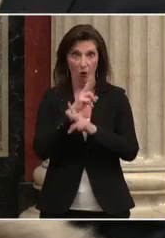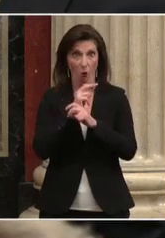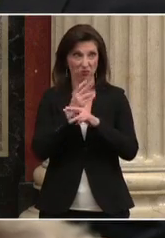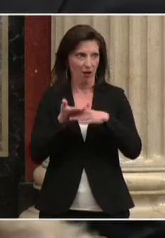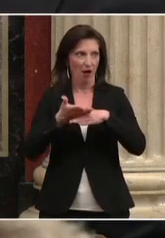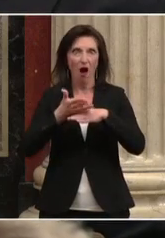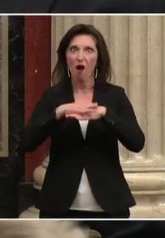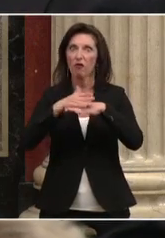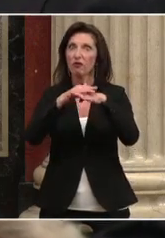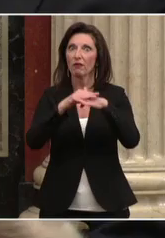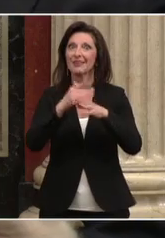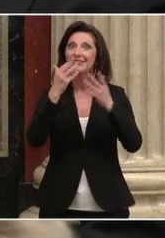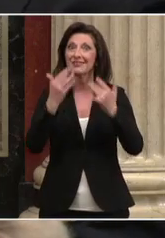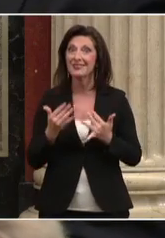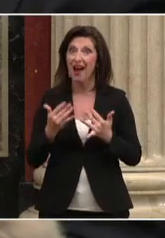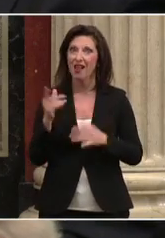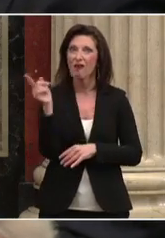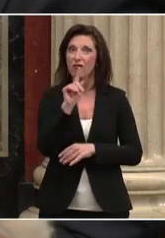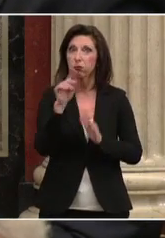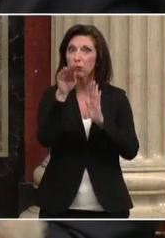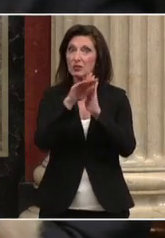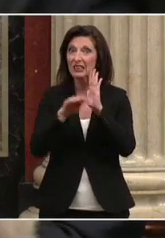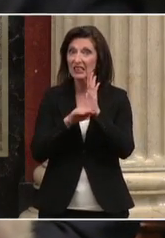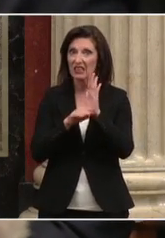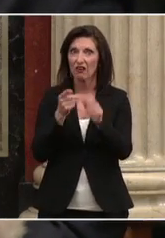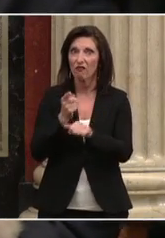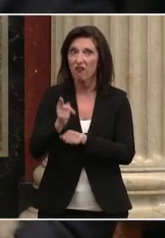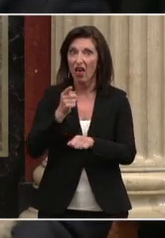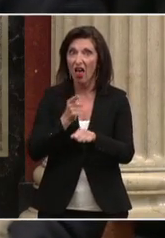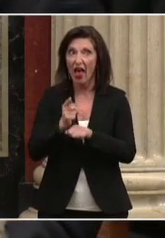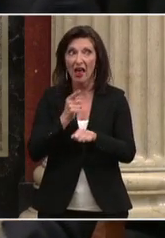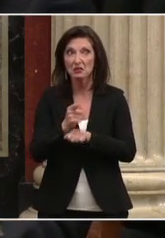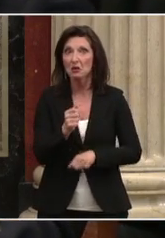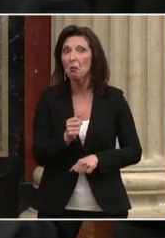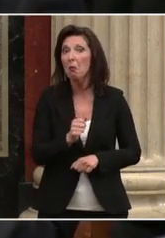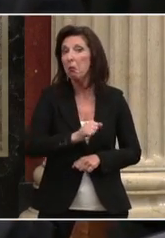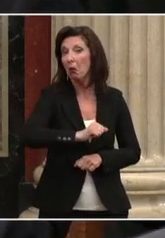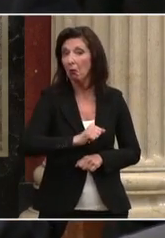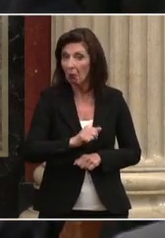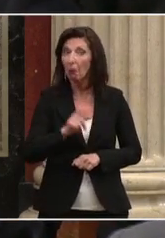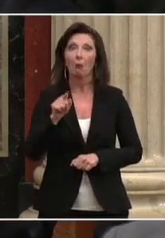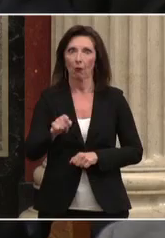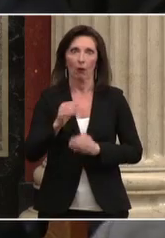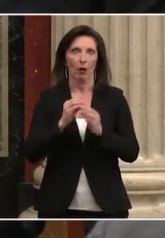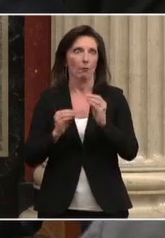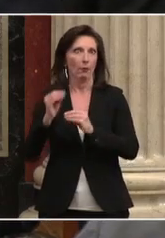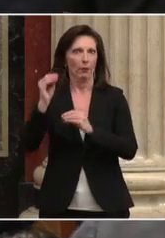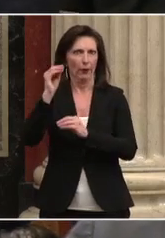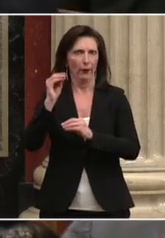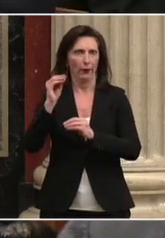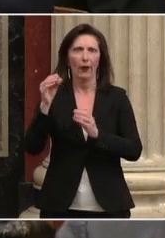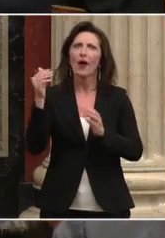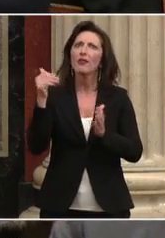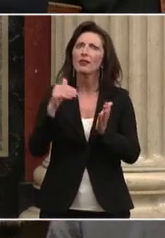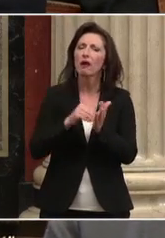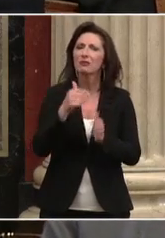der Anklagen nach dem Verbotsgesetz und wegen Verhetzung steigt. Mehr als 1300 rechtsextreme Delikte